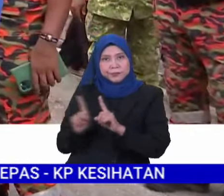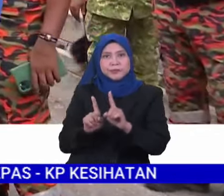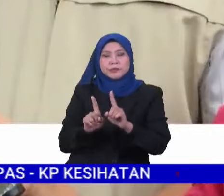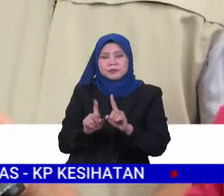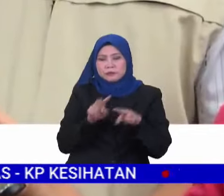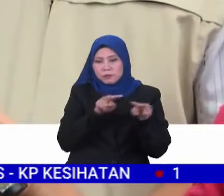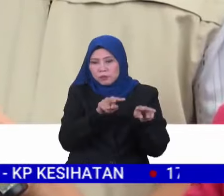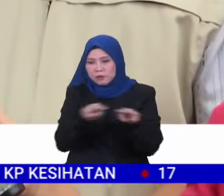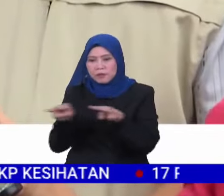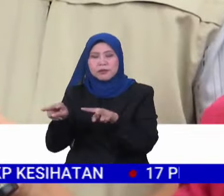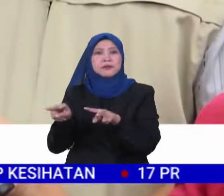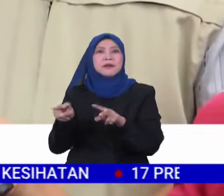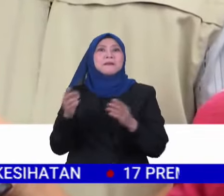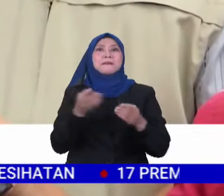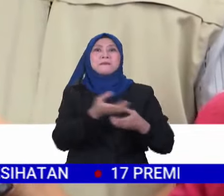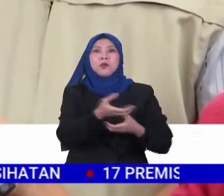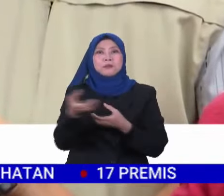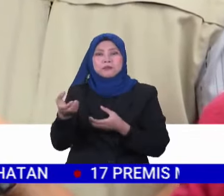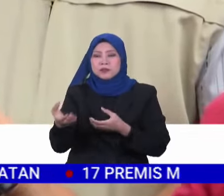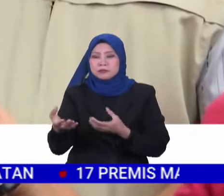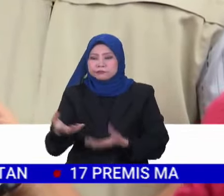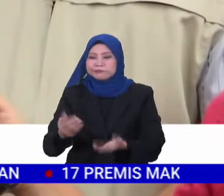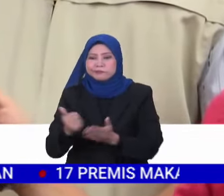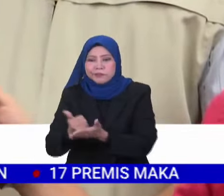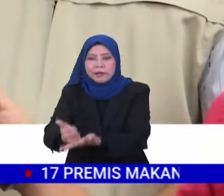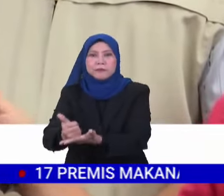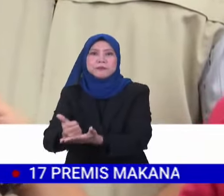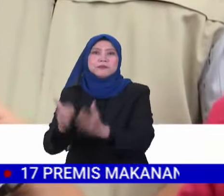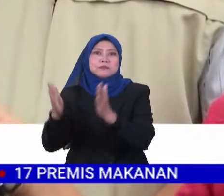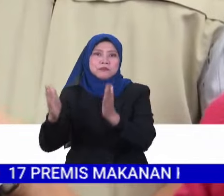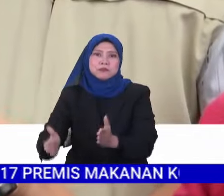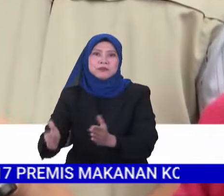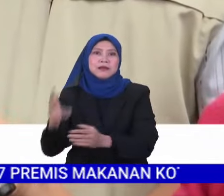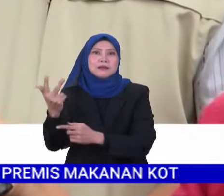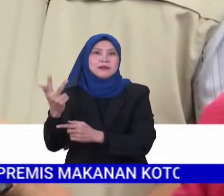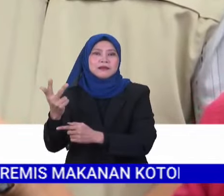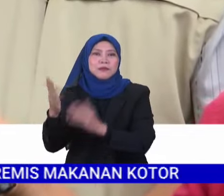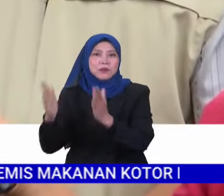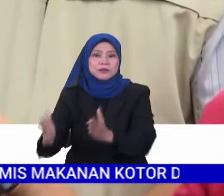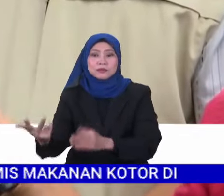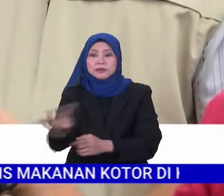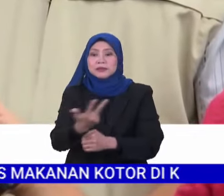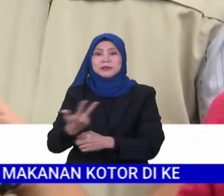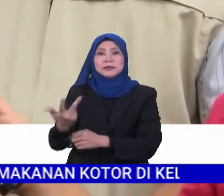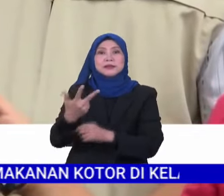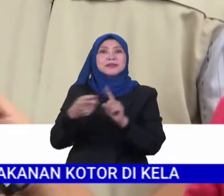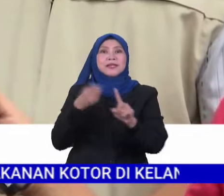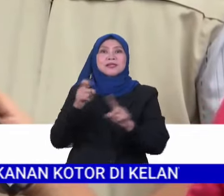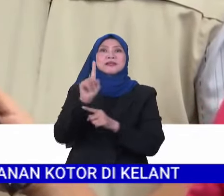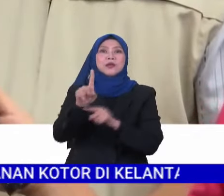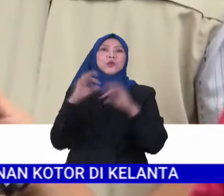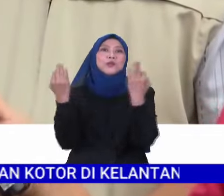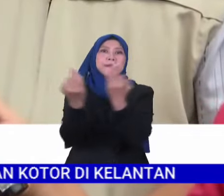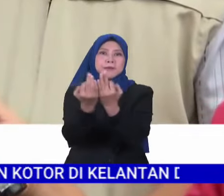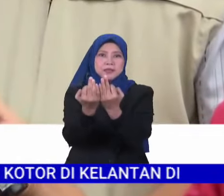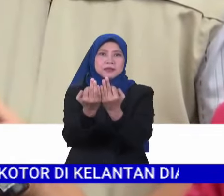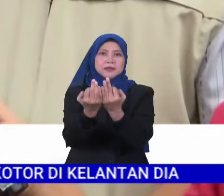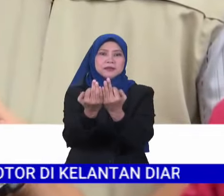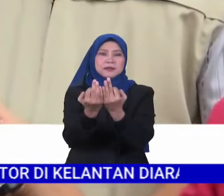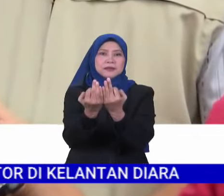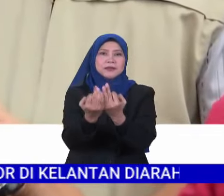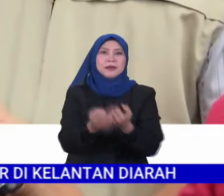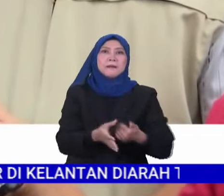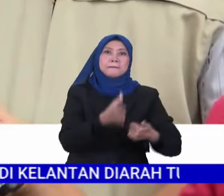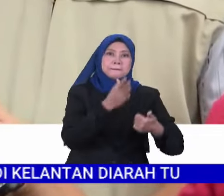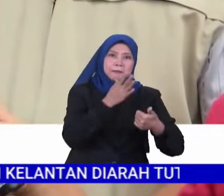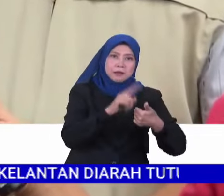melihat anggota bobok mengeluarkan Mansyur yang ketiga yaitu 33 ini datangnya daripada satu keluarga yaitu